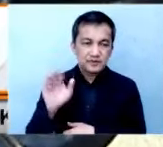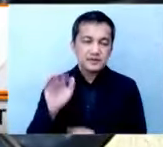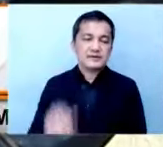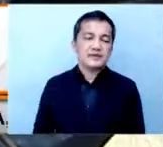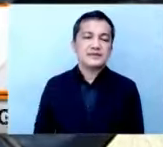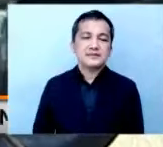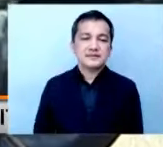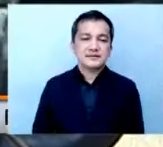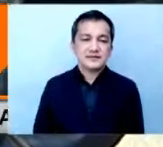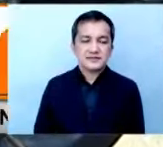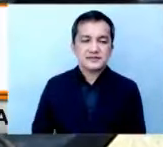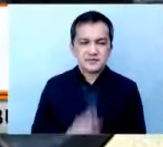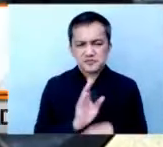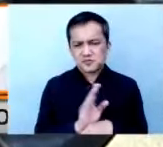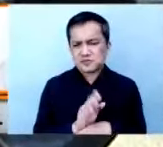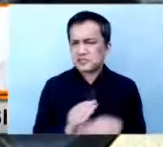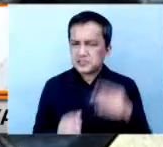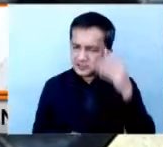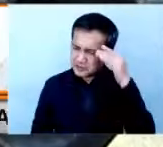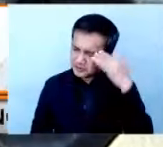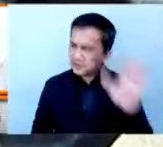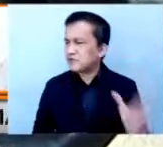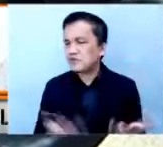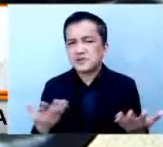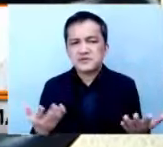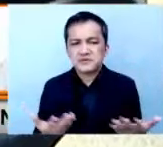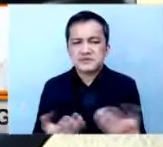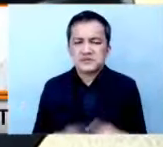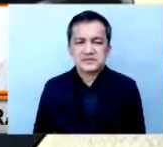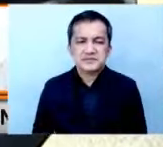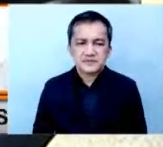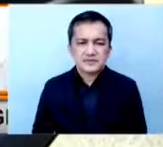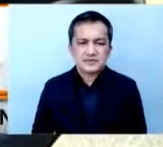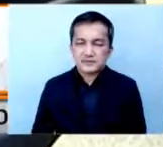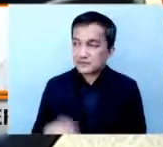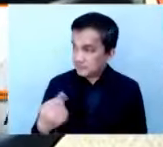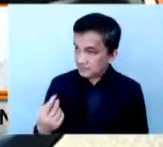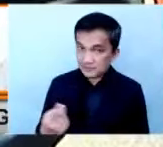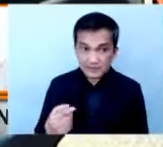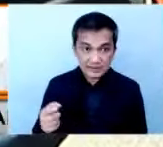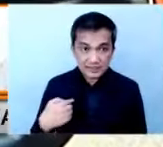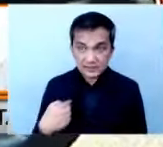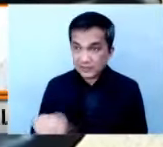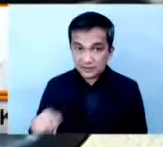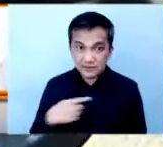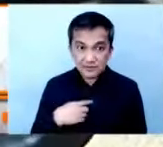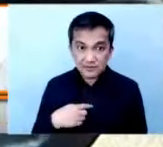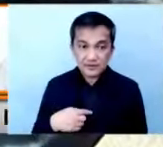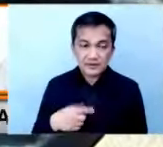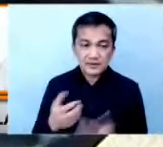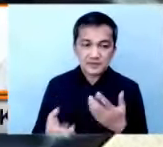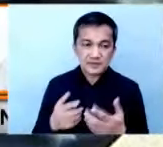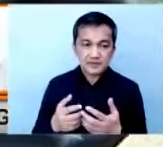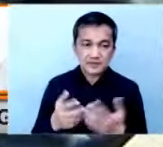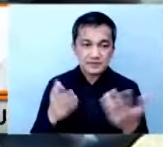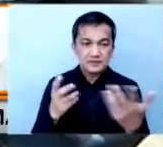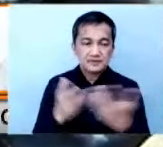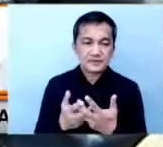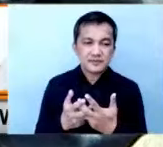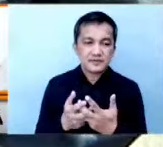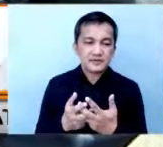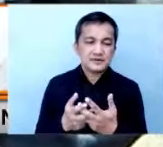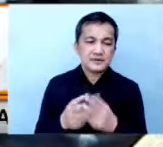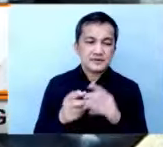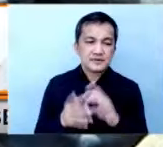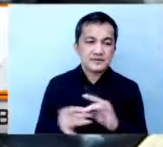alam kung ano yung script ng movie. Hindi pa namin alam. Pero tayo ba? Kung sakali. Sakali. Baka magtugma naman dun sa story ng direct,